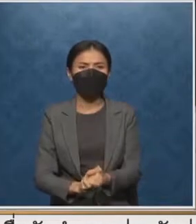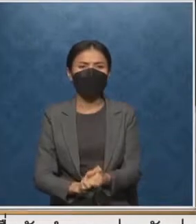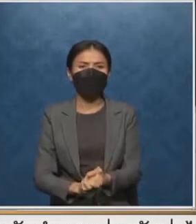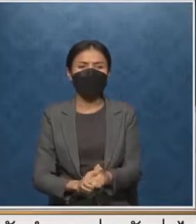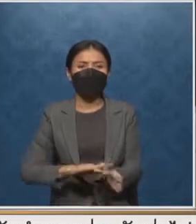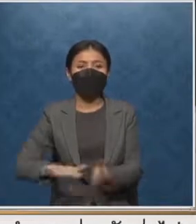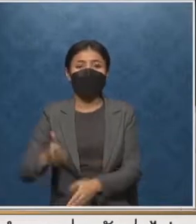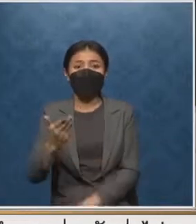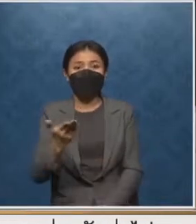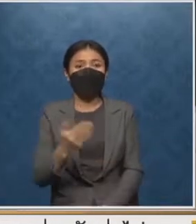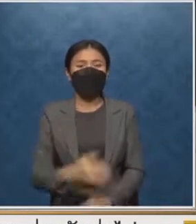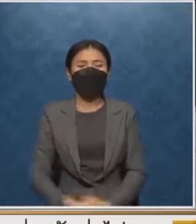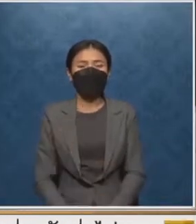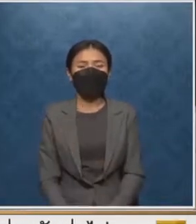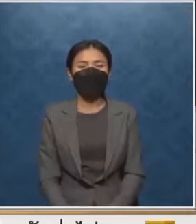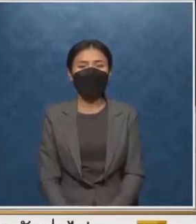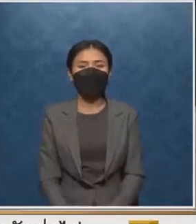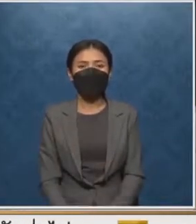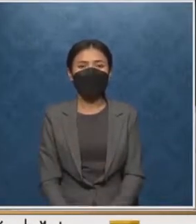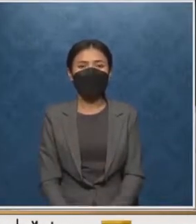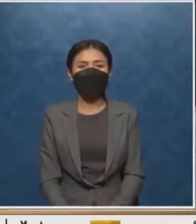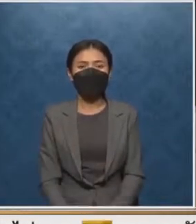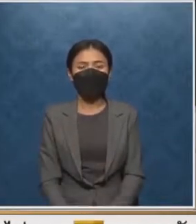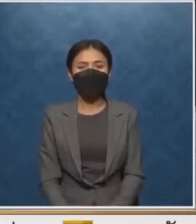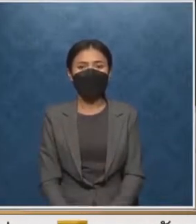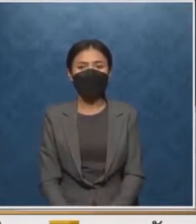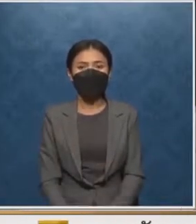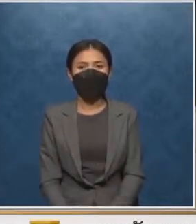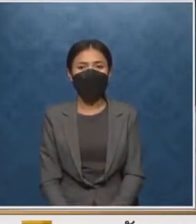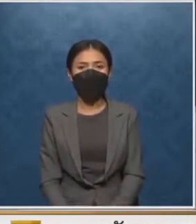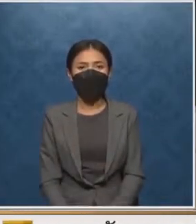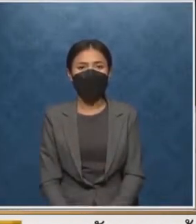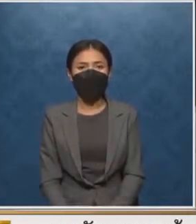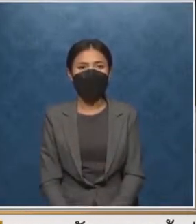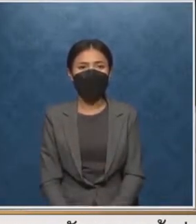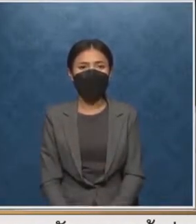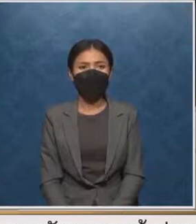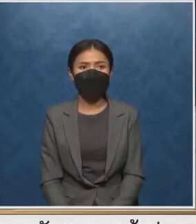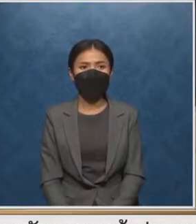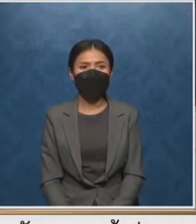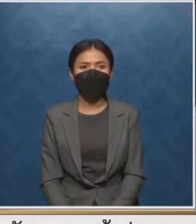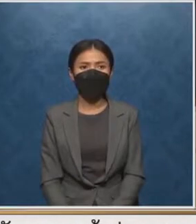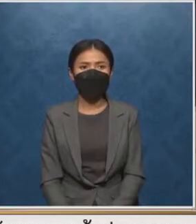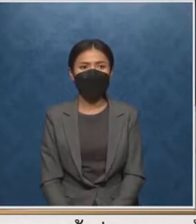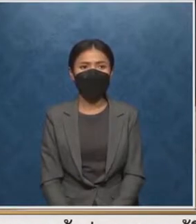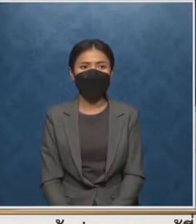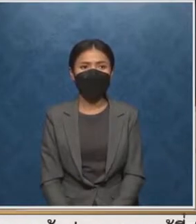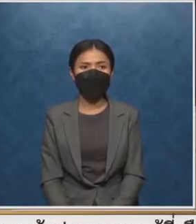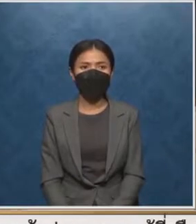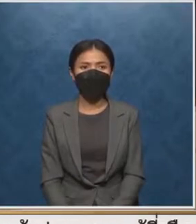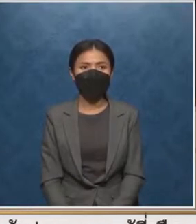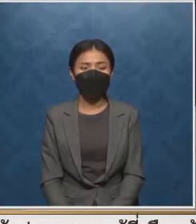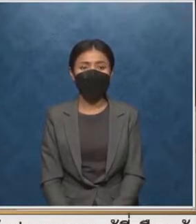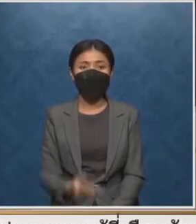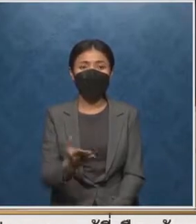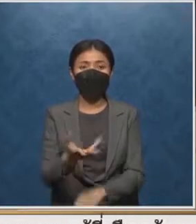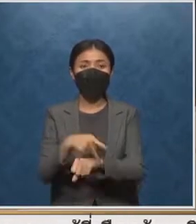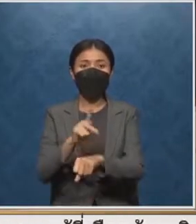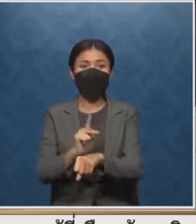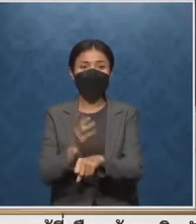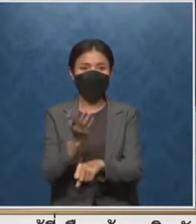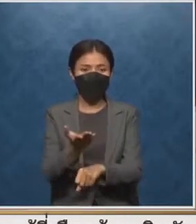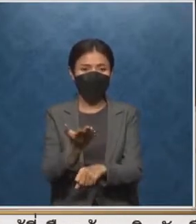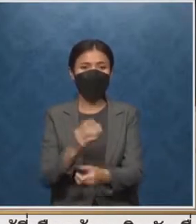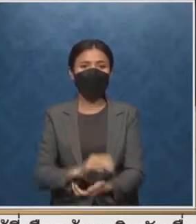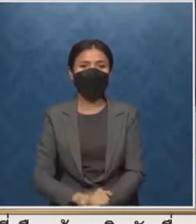ติครับคุณบัญญัติเจตนาจันทร์ฮะเชิญครับ ครับกราบเรียนท่านประธานสภาผู้แทนราษฎร